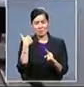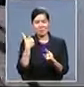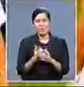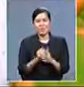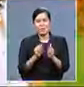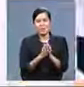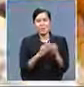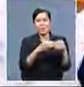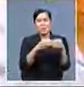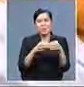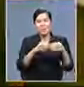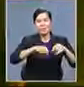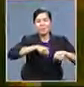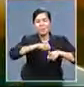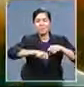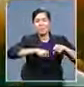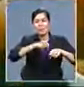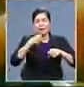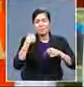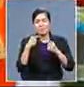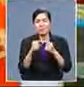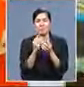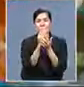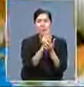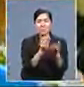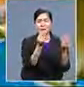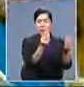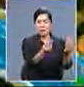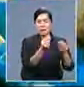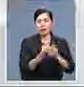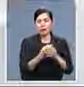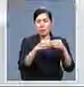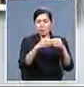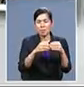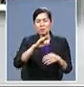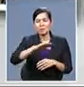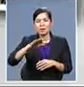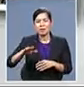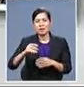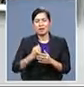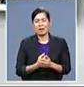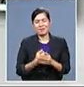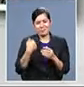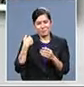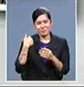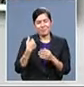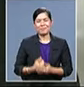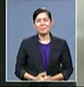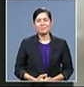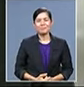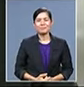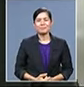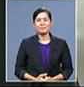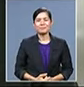าปั่นสุขปั่นฝันปั่นน้ำใจร่วมบริจาคให้กับน้องๆที่ได้โอกาสดูรายละเอียดที่ทีวี360 3.com นะครับ